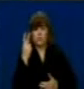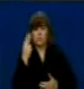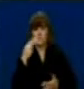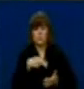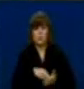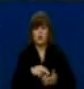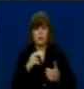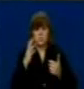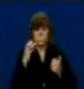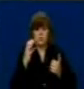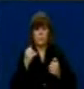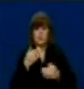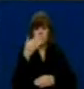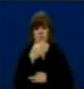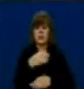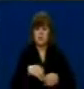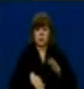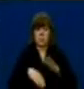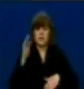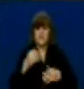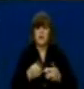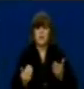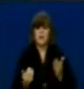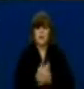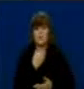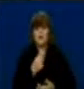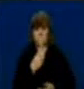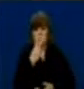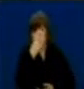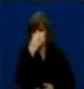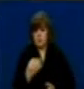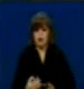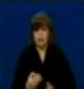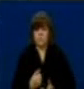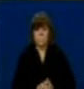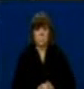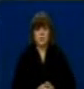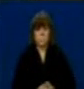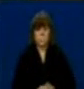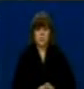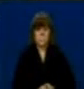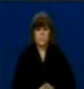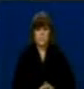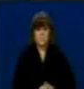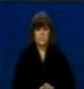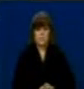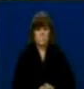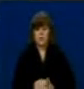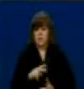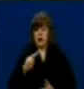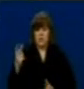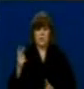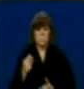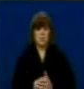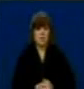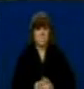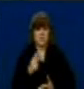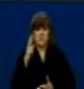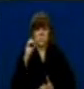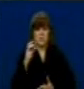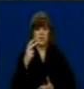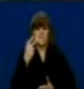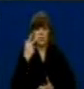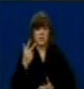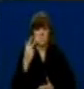janë regjistruar, kjo rritje prej 20% krahasuar me vitin para prak. Në anën tjetër,